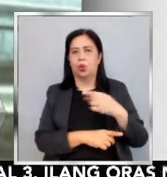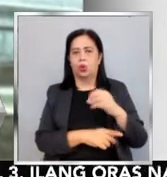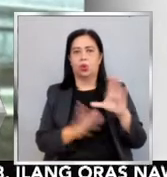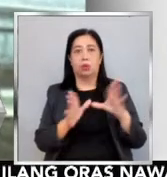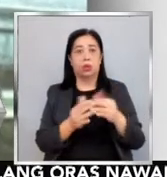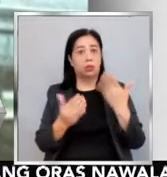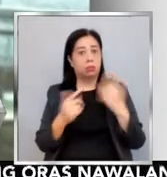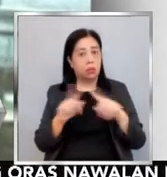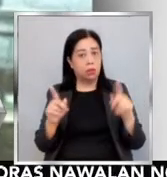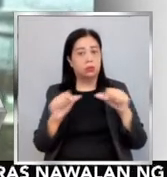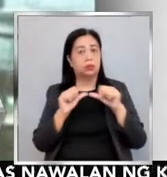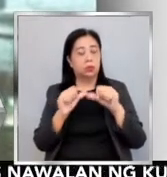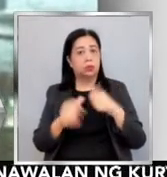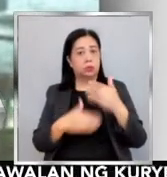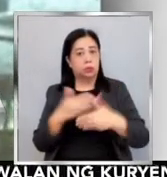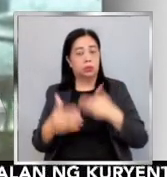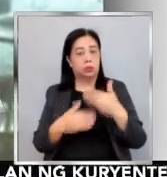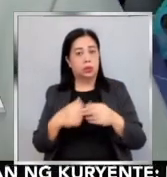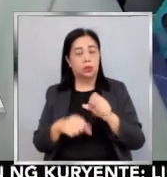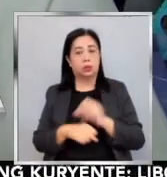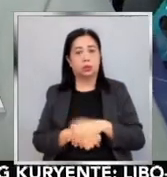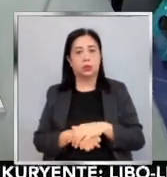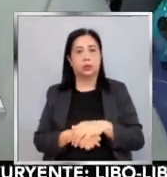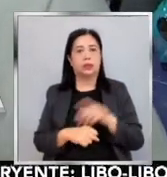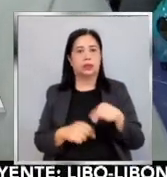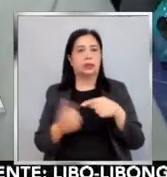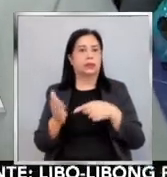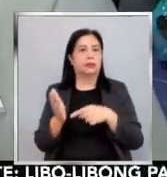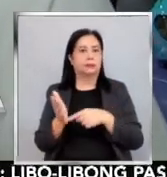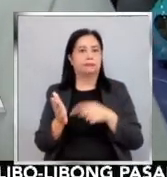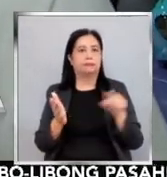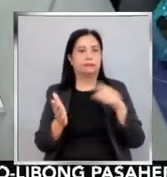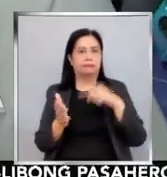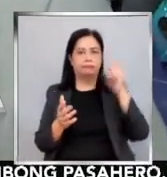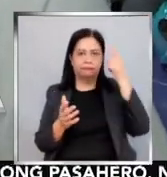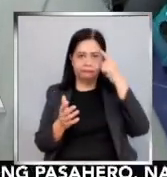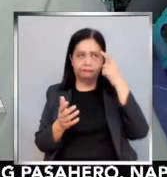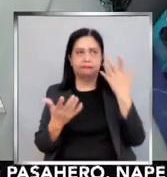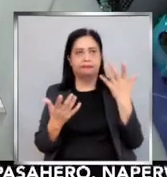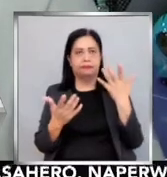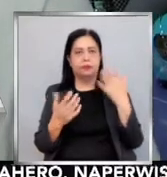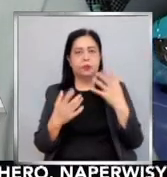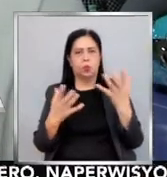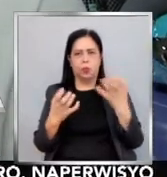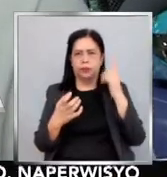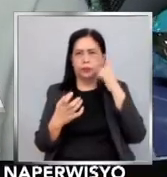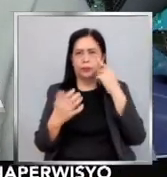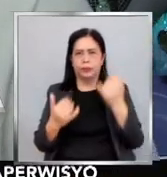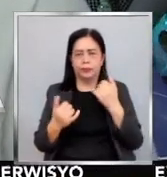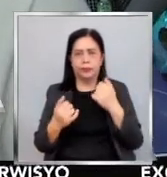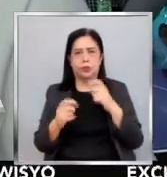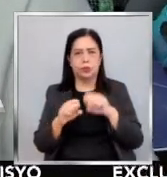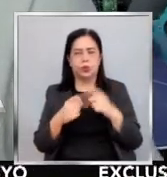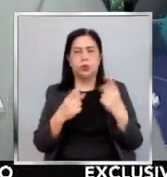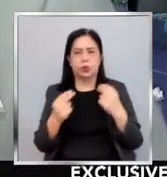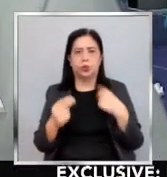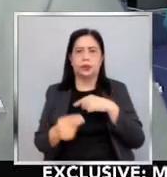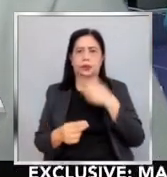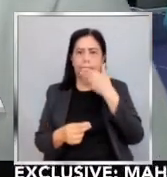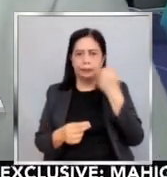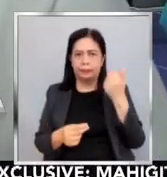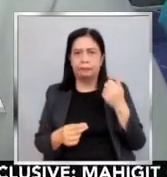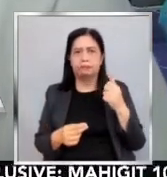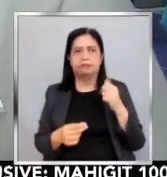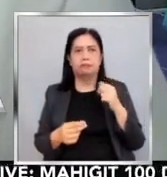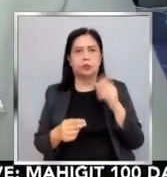kanilang operasyon. Ito ang trust ng ating gobyerno ngayon kaya we are doing our best na masugpo